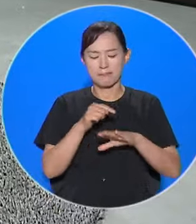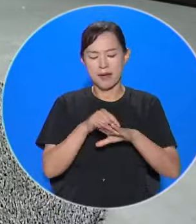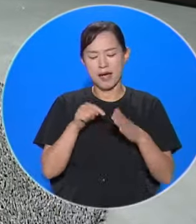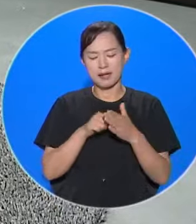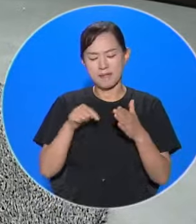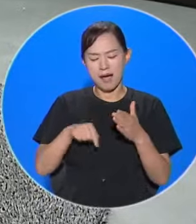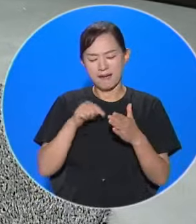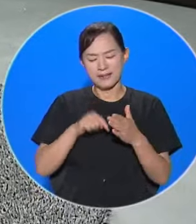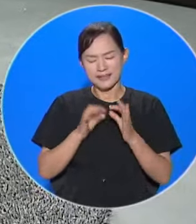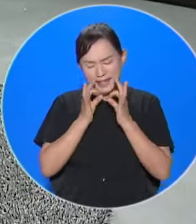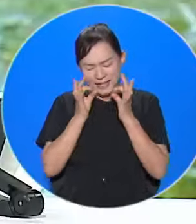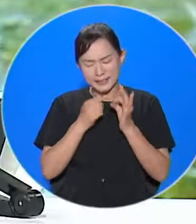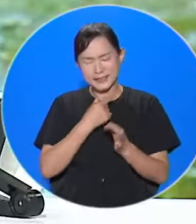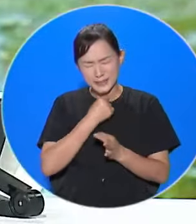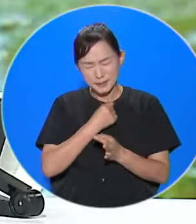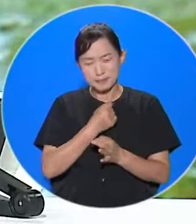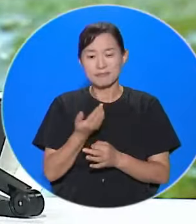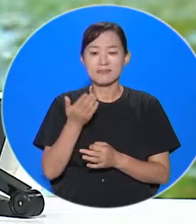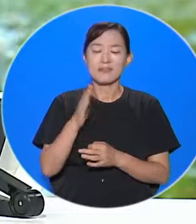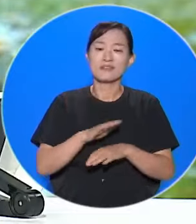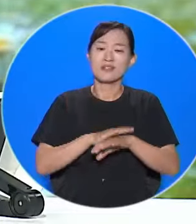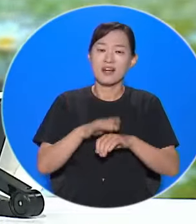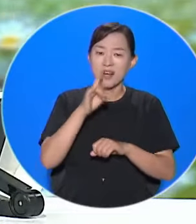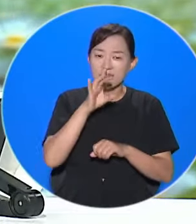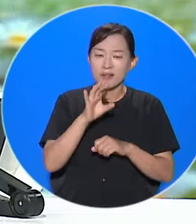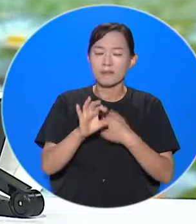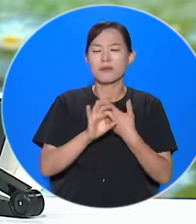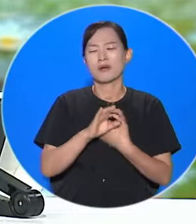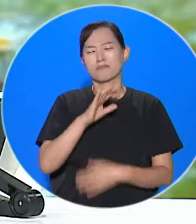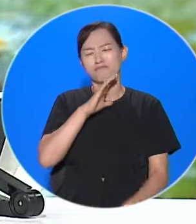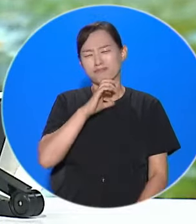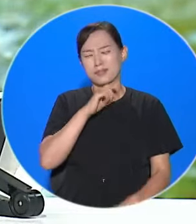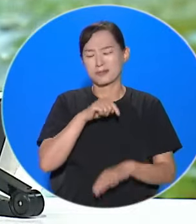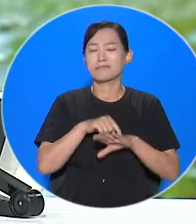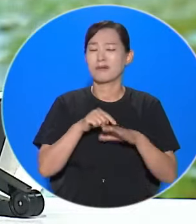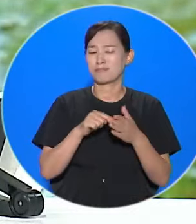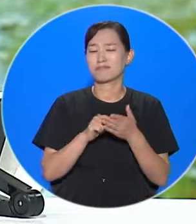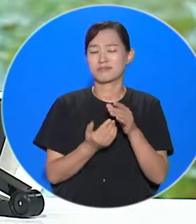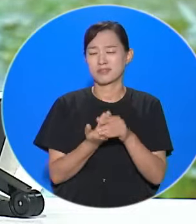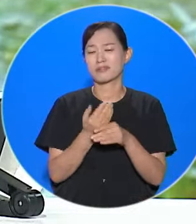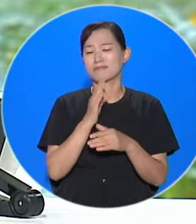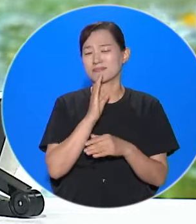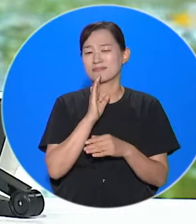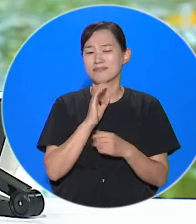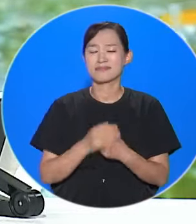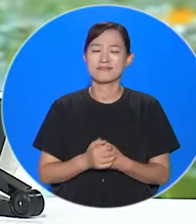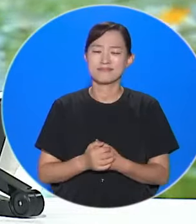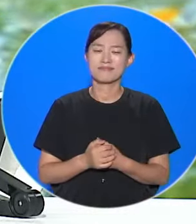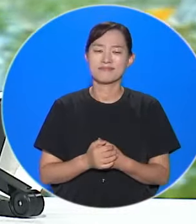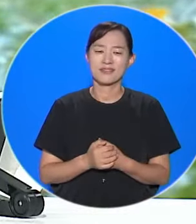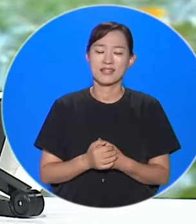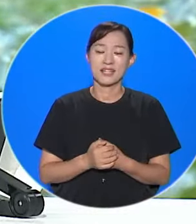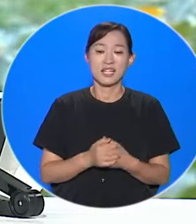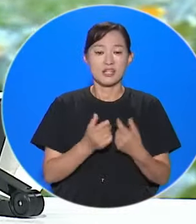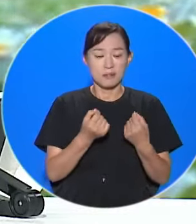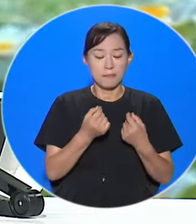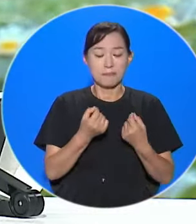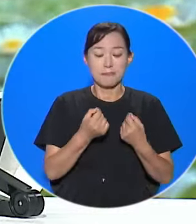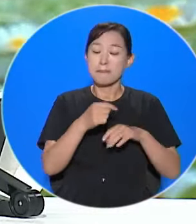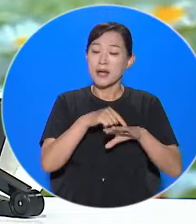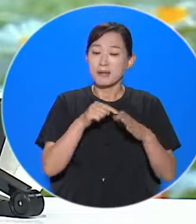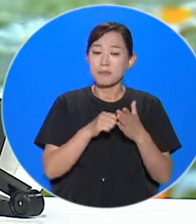마음속에 간절하게 원하는데 참 그게 잘 안 되면 원망하는 마음이 많이 들죠. 당연히. 네, 네. 근데 어쨌든 그런 마음 들지